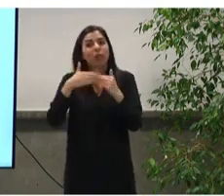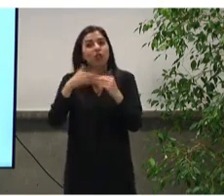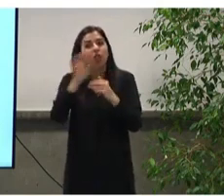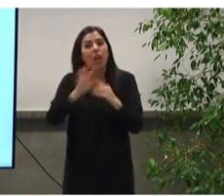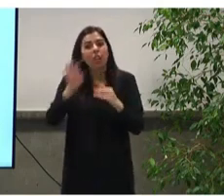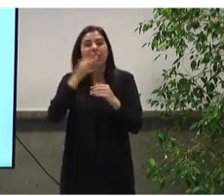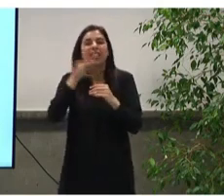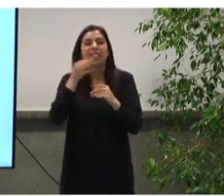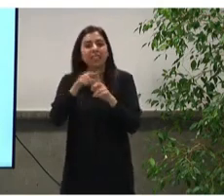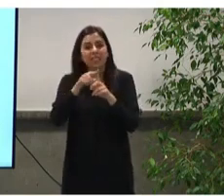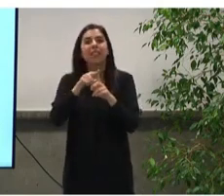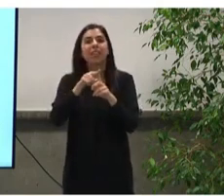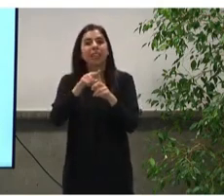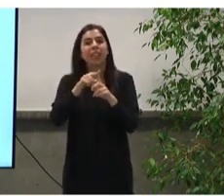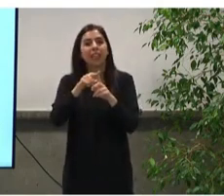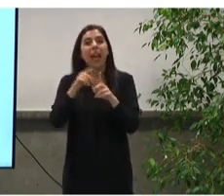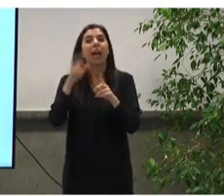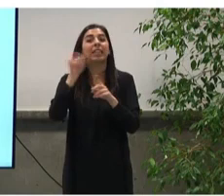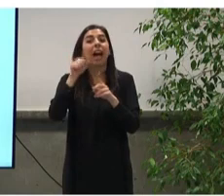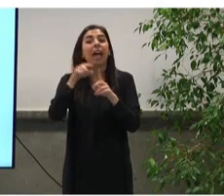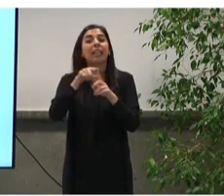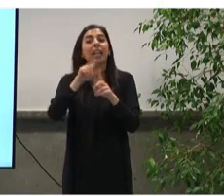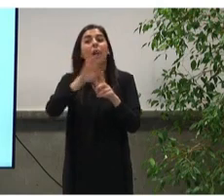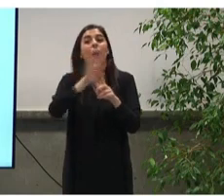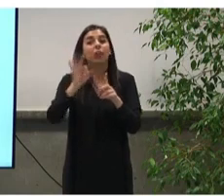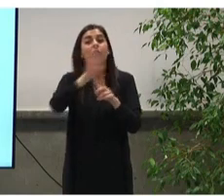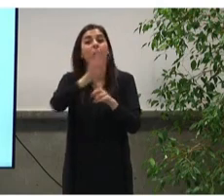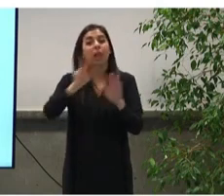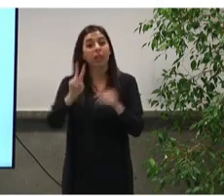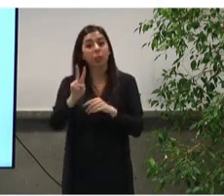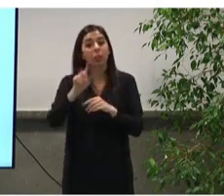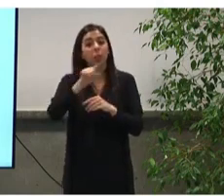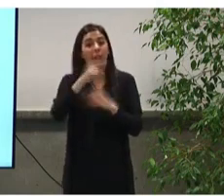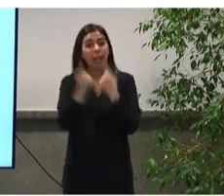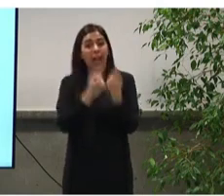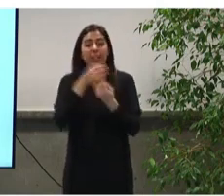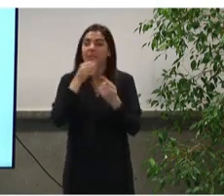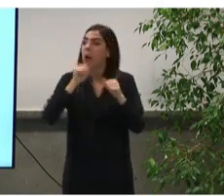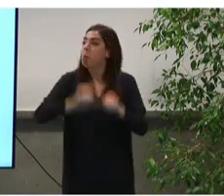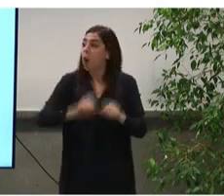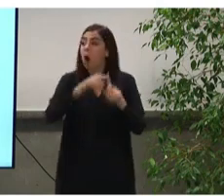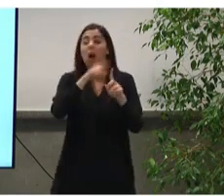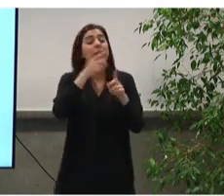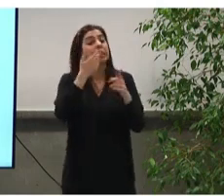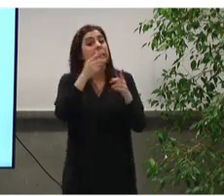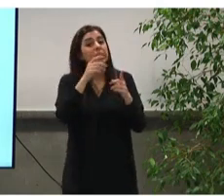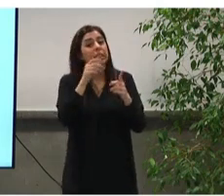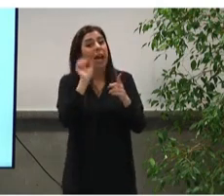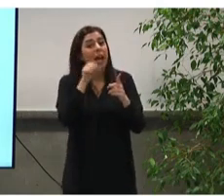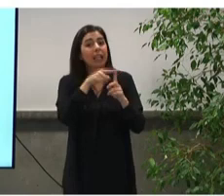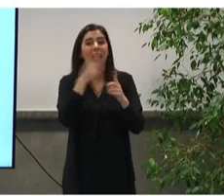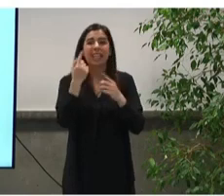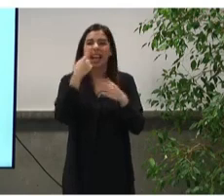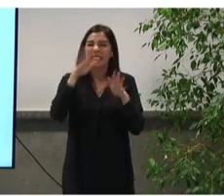dire che la Sardegna ha avuto 442 casi, è anche possibile che per la Sardegna queste stime siano